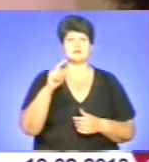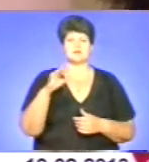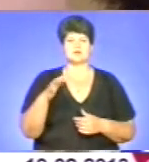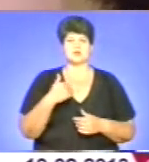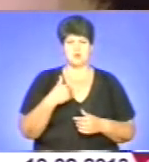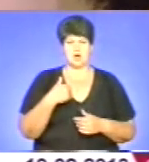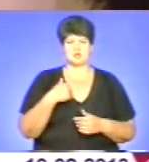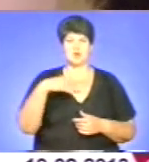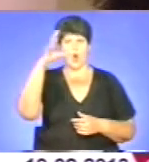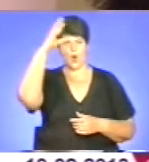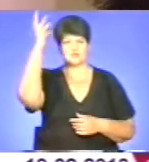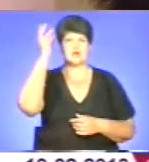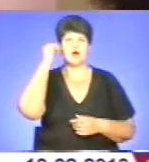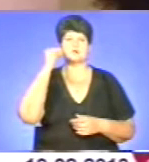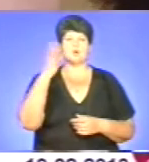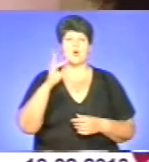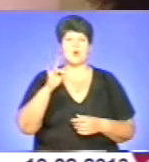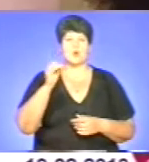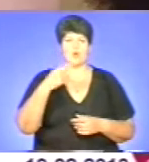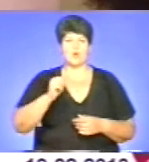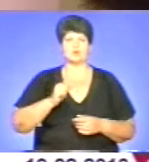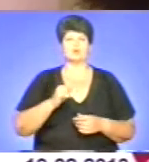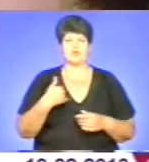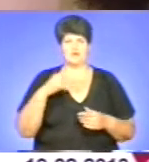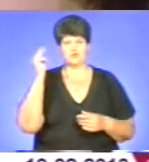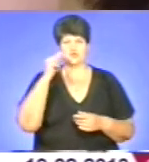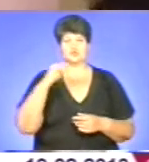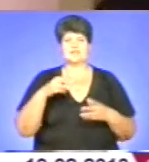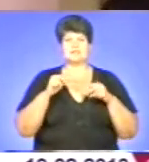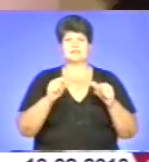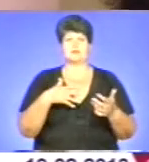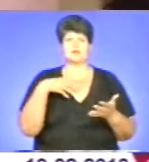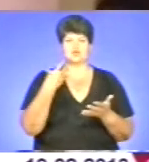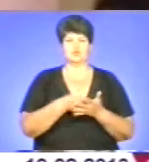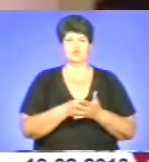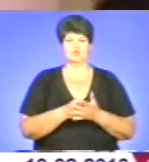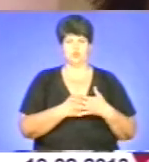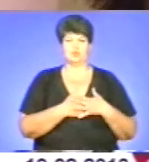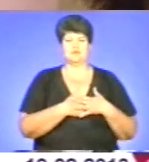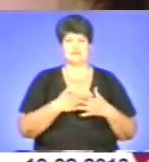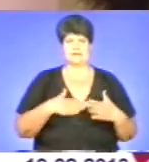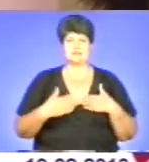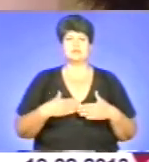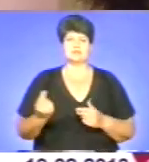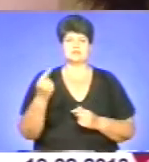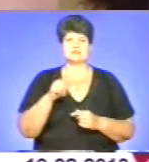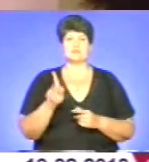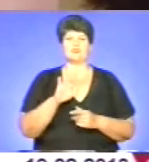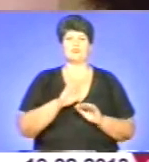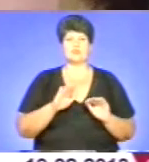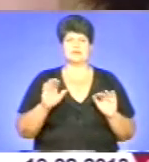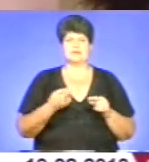козацького роду Я вчуся край свій любити землю свою любити і я тішуся цим що мої діти так знають не